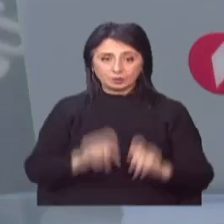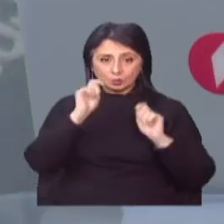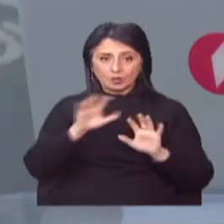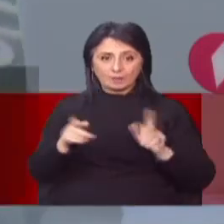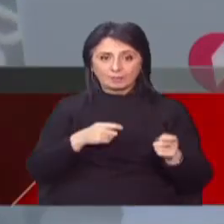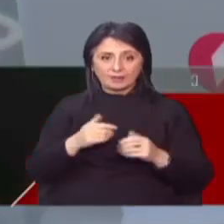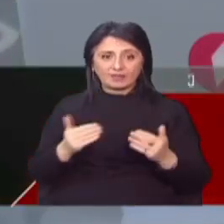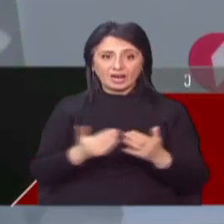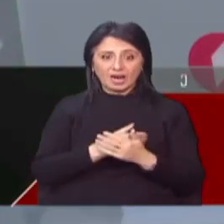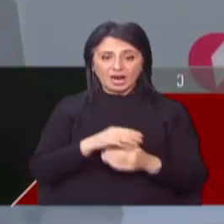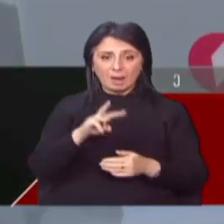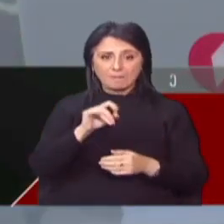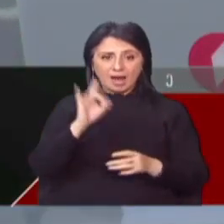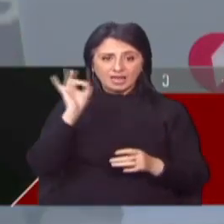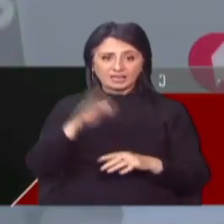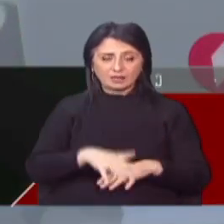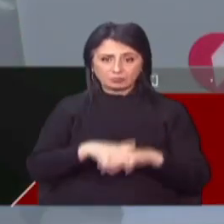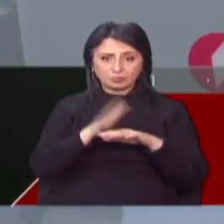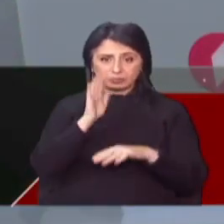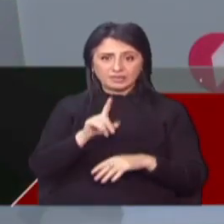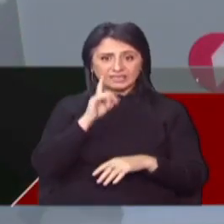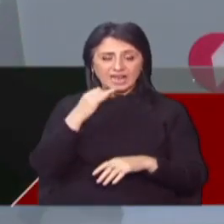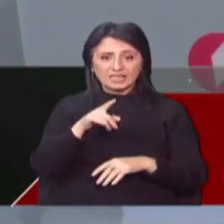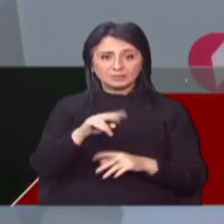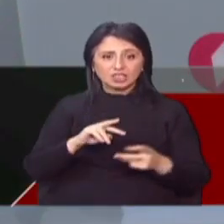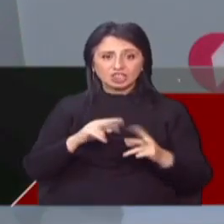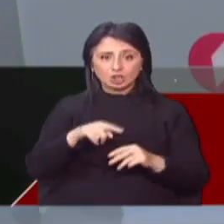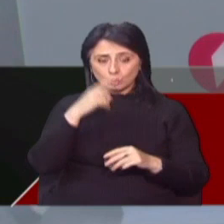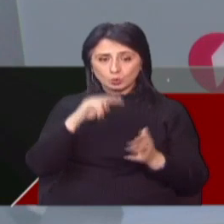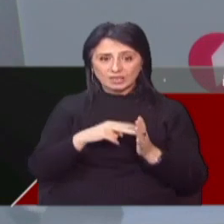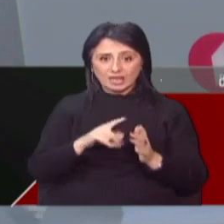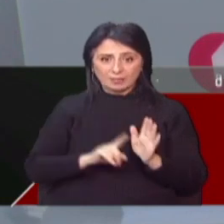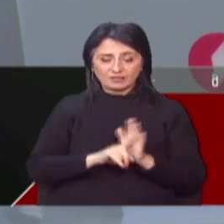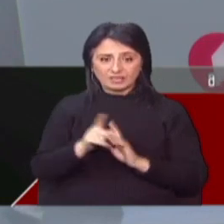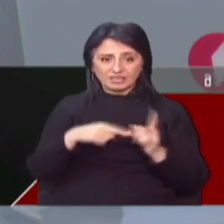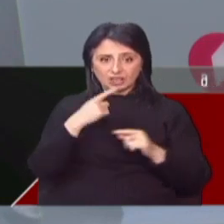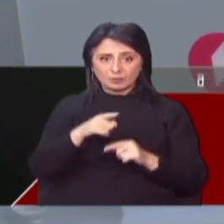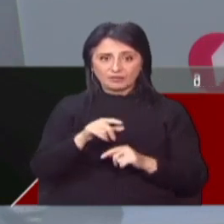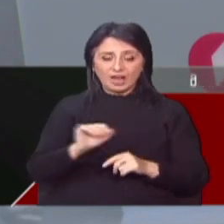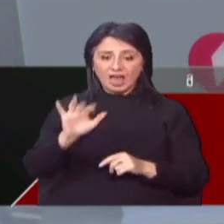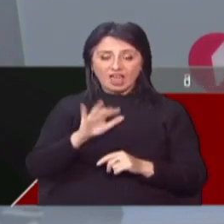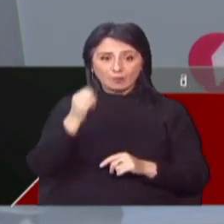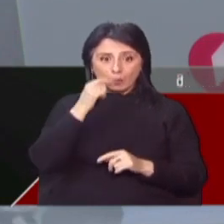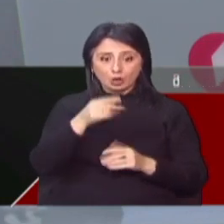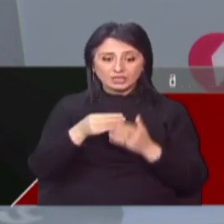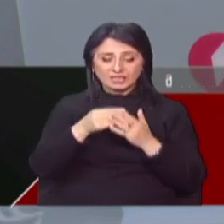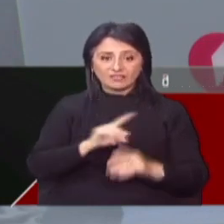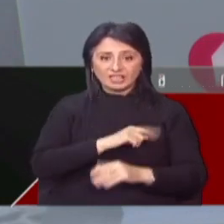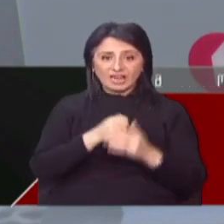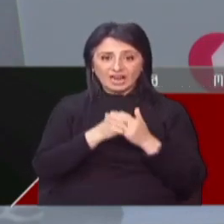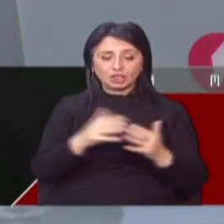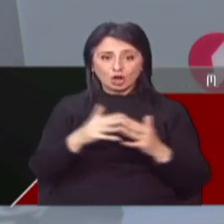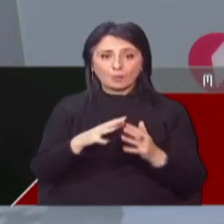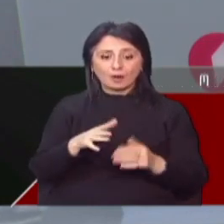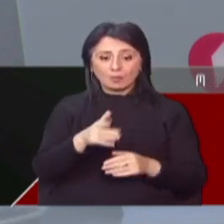უკრაინის პრეზიდენტი ახალ მაიდანს ანონსებს. ვოლოდიმირ ზელენსკი მისი შეცვლის რუსულ გეგმაზე იწყებს საუბარს. დასავლეთიდან მოსკოვზე ზეწოლის გაძლიერება და